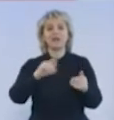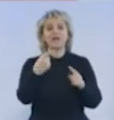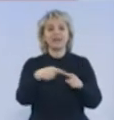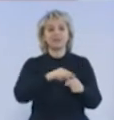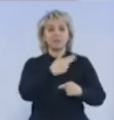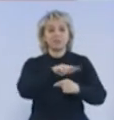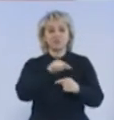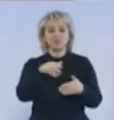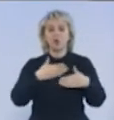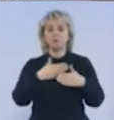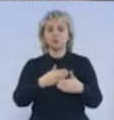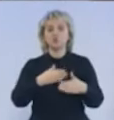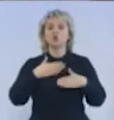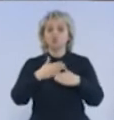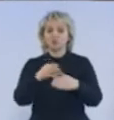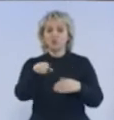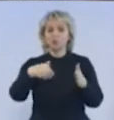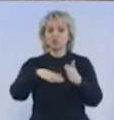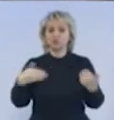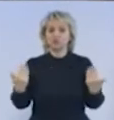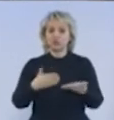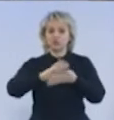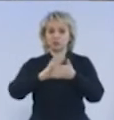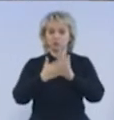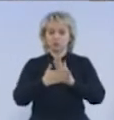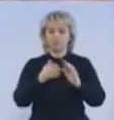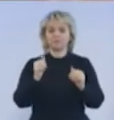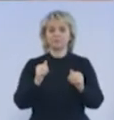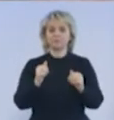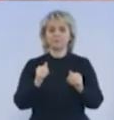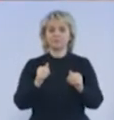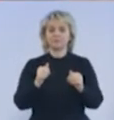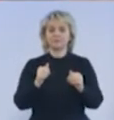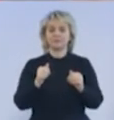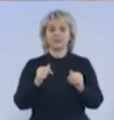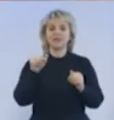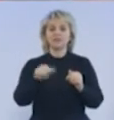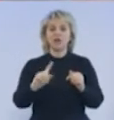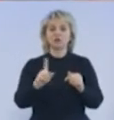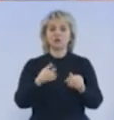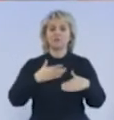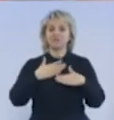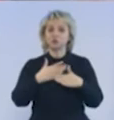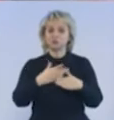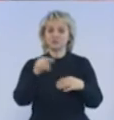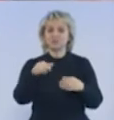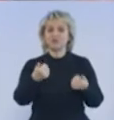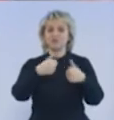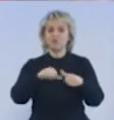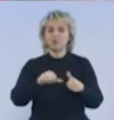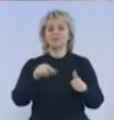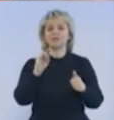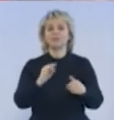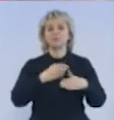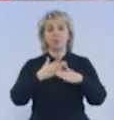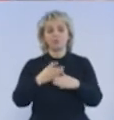это медицинская помощь и субсидии на улучшение жилищных условий. Эта норма, она субсидируется в форме